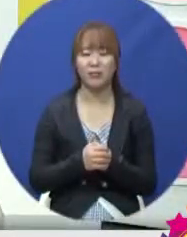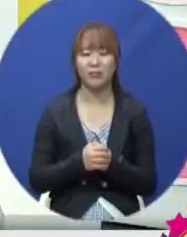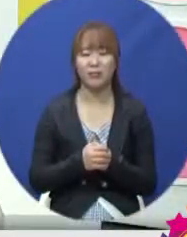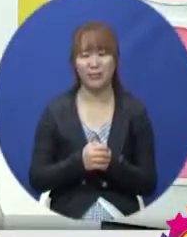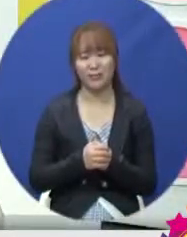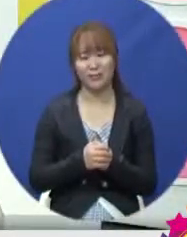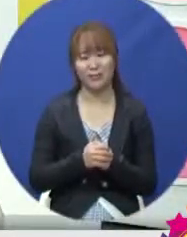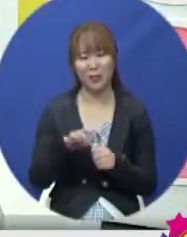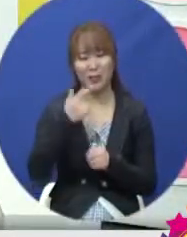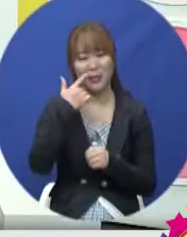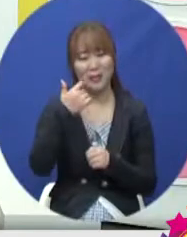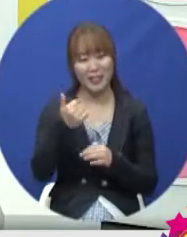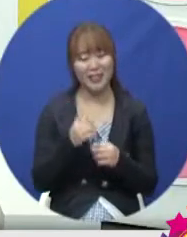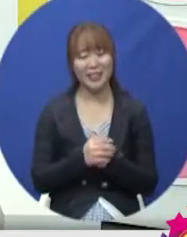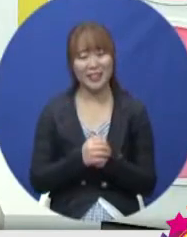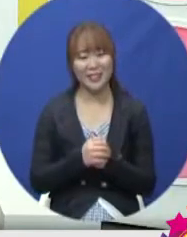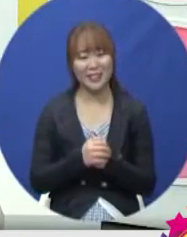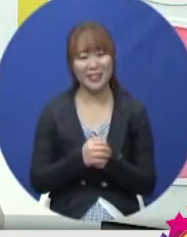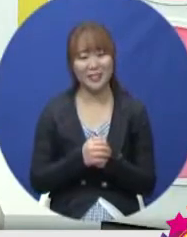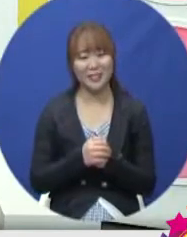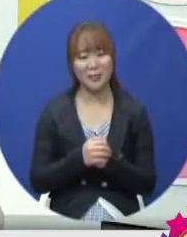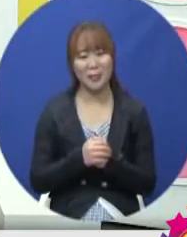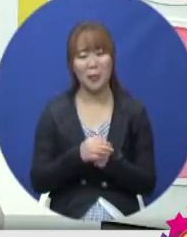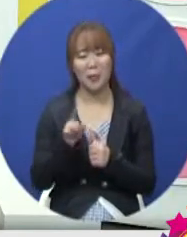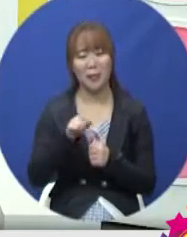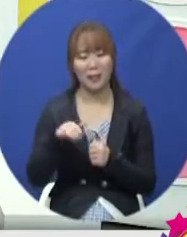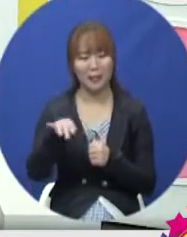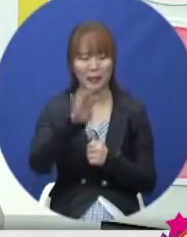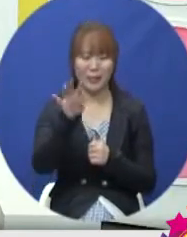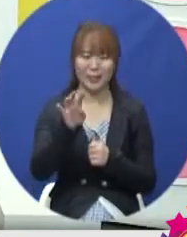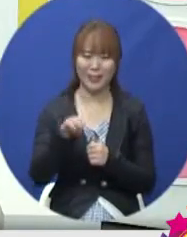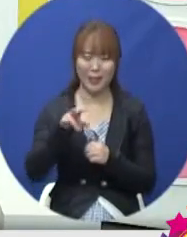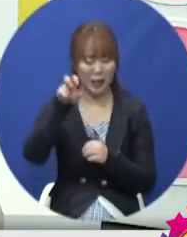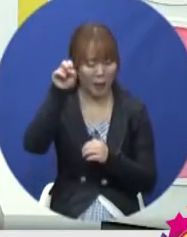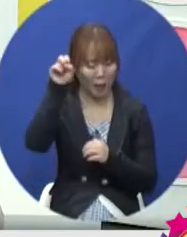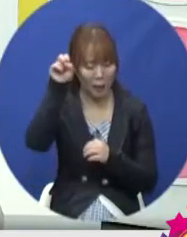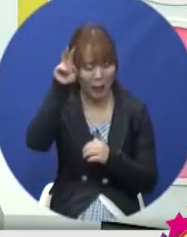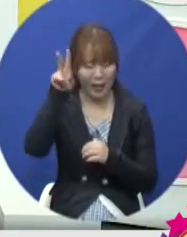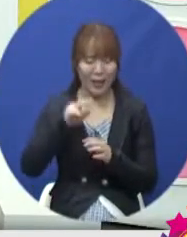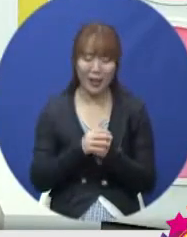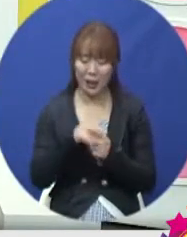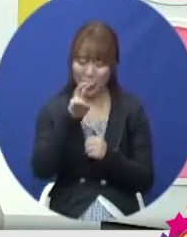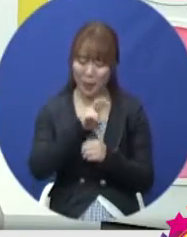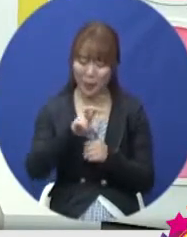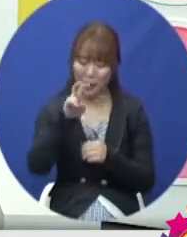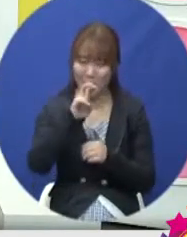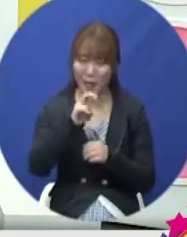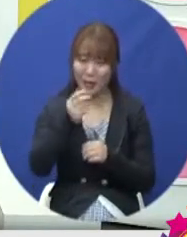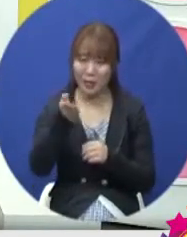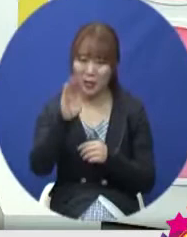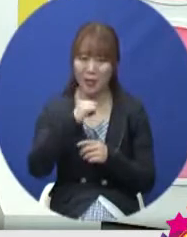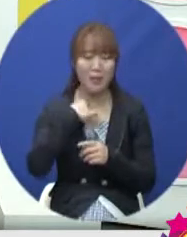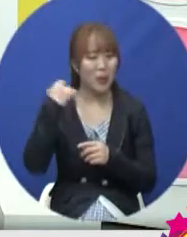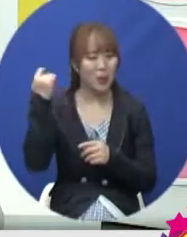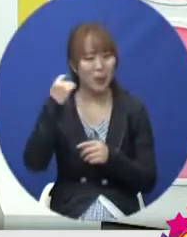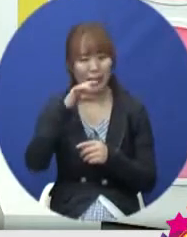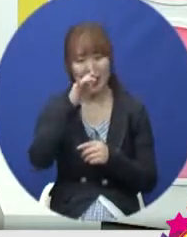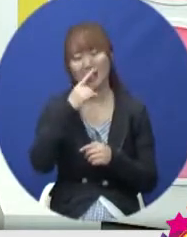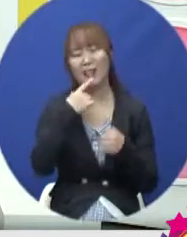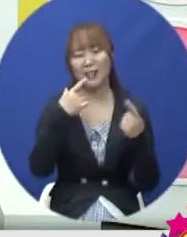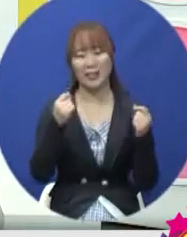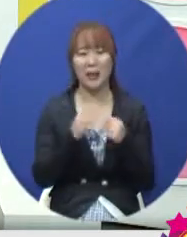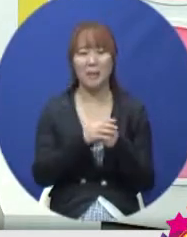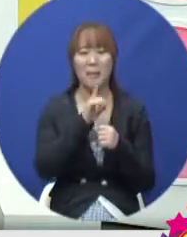네. 우리 아버님 어디 가셨어요? 갑자기 노래를 하려니까 목소리가 안 나오신데요.